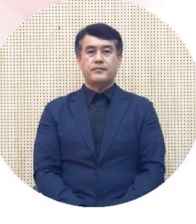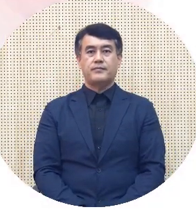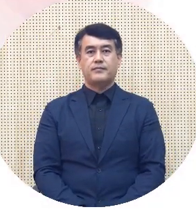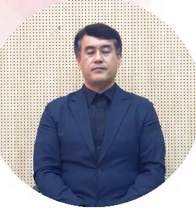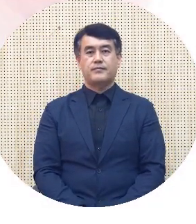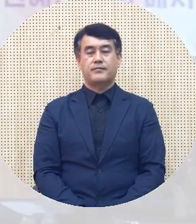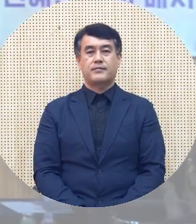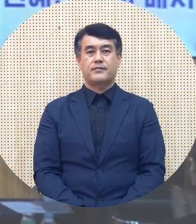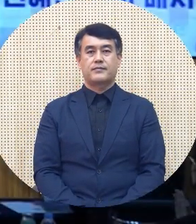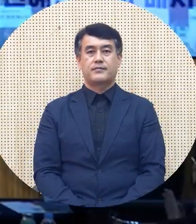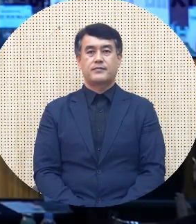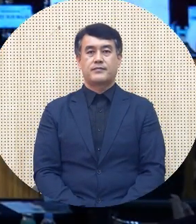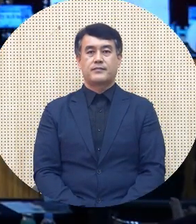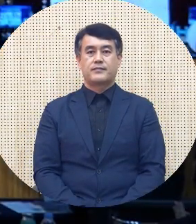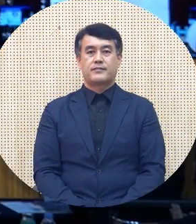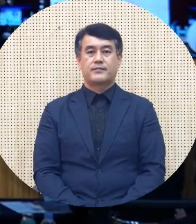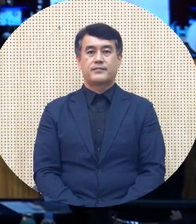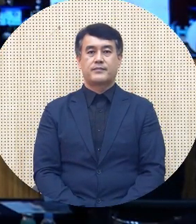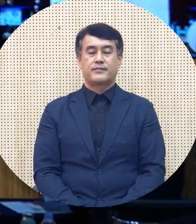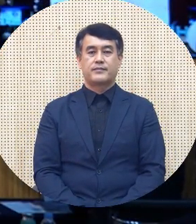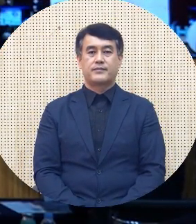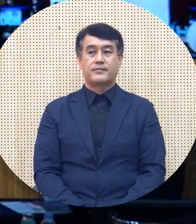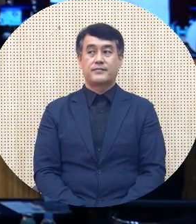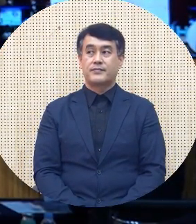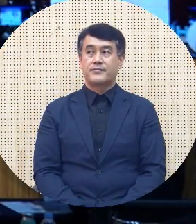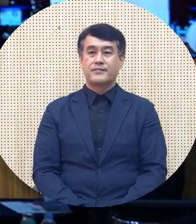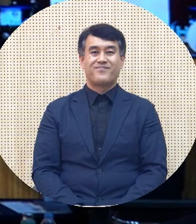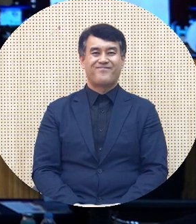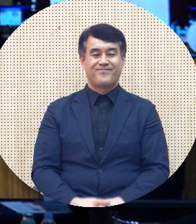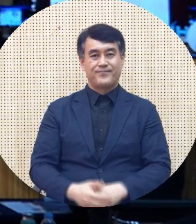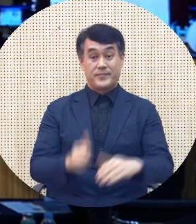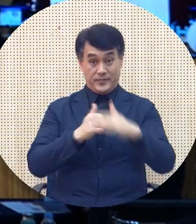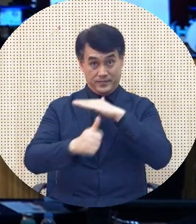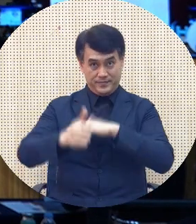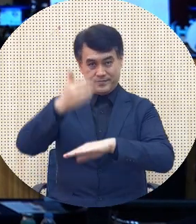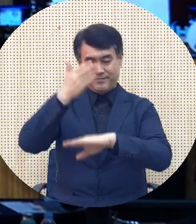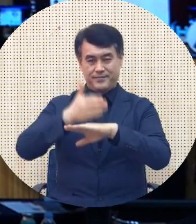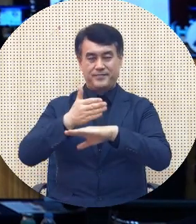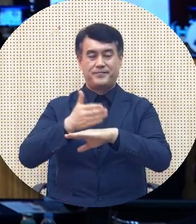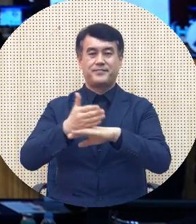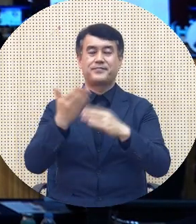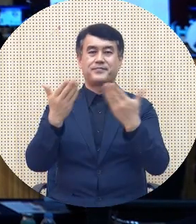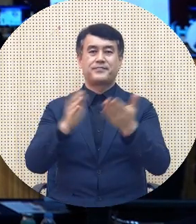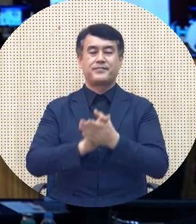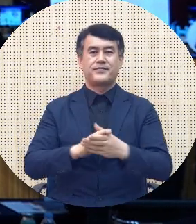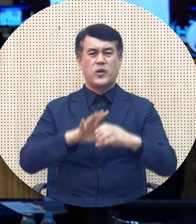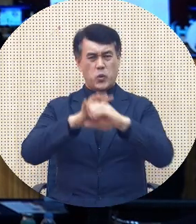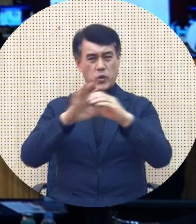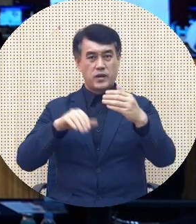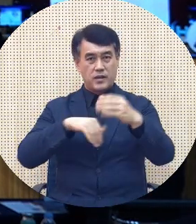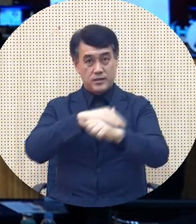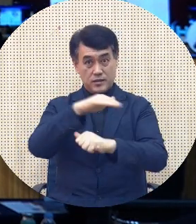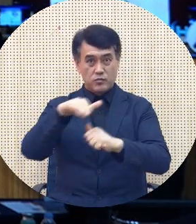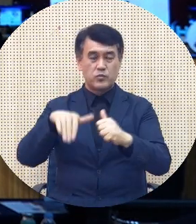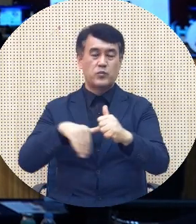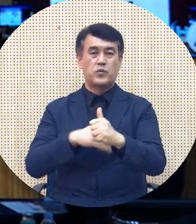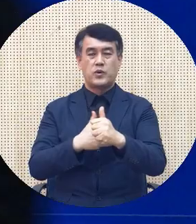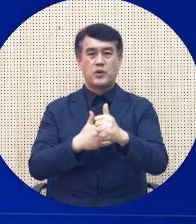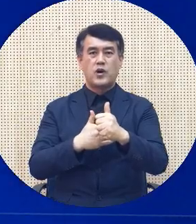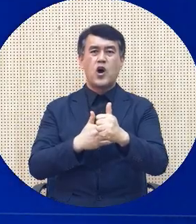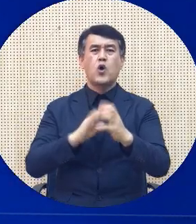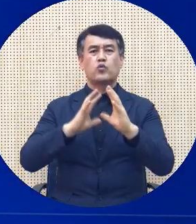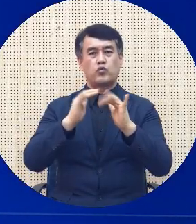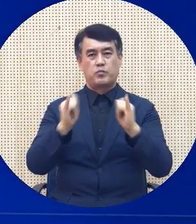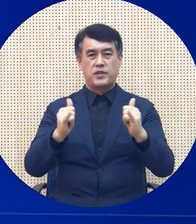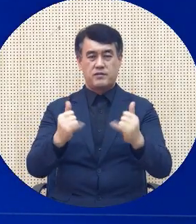네, 이정아 대표님 감사드립니다. 네. 코로나19 상황 속에서 전 국민 정신